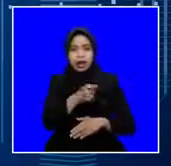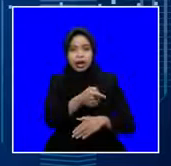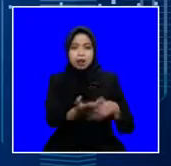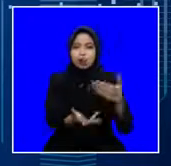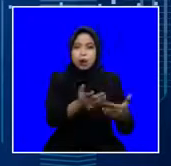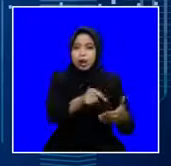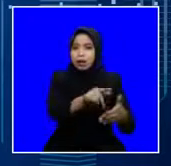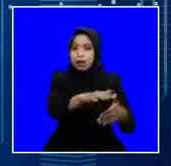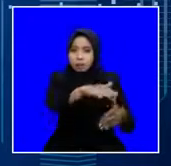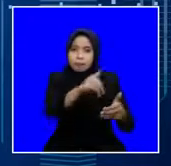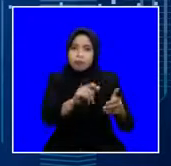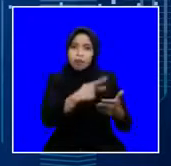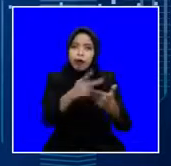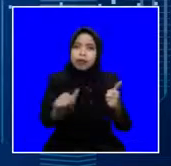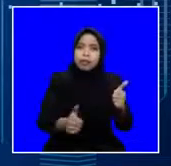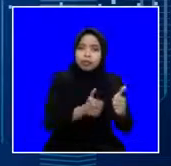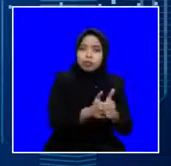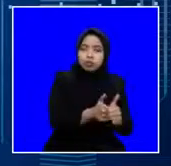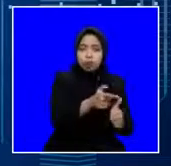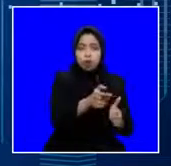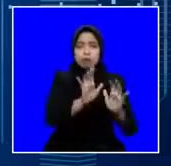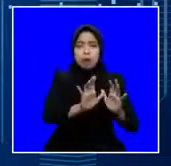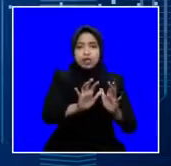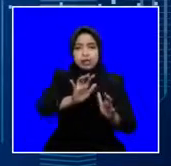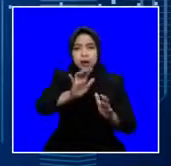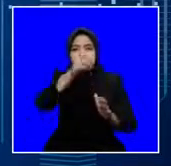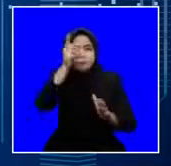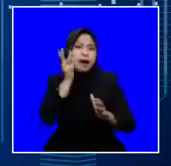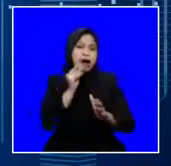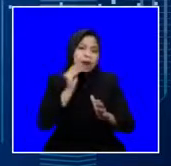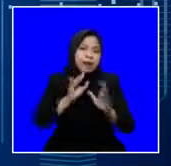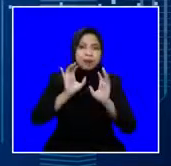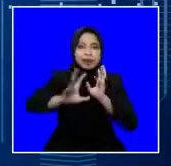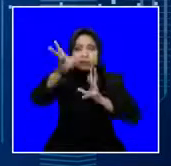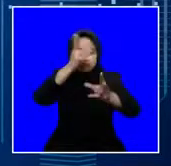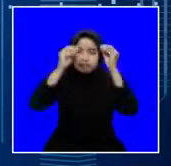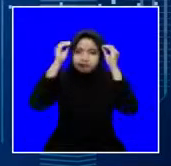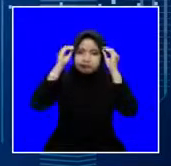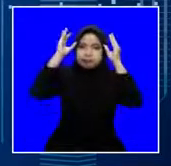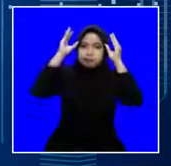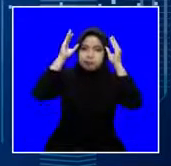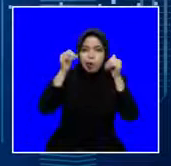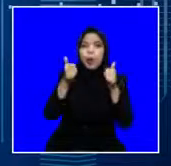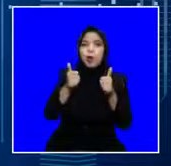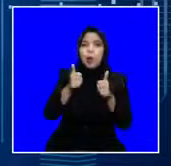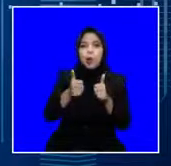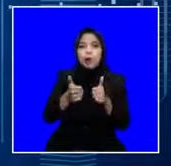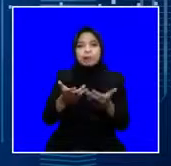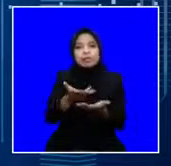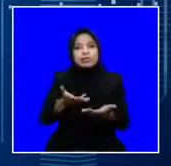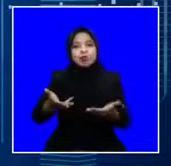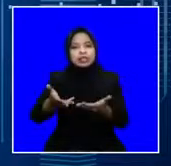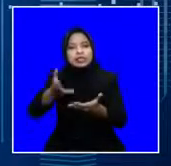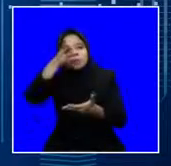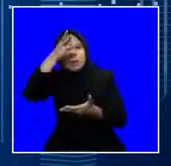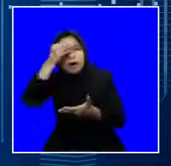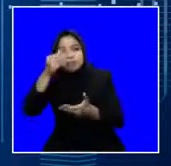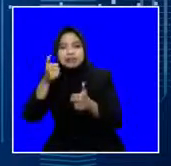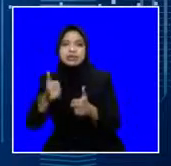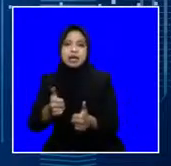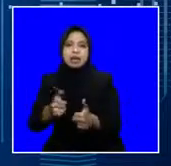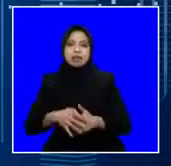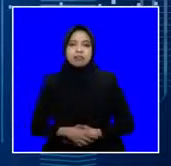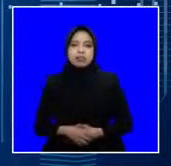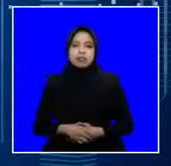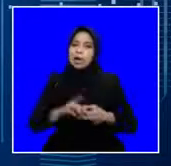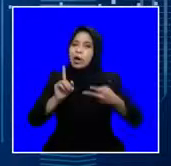bisa mengikuti program ini lebih banyak. Sehingga itu menjadi lebih inklusif gitu. Kedua adalah,